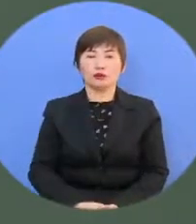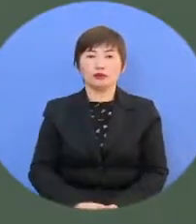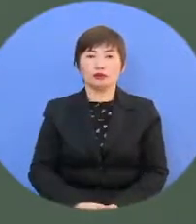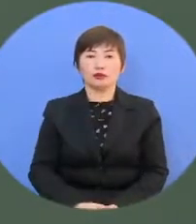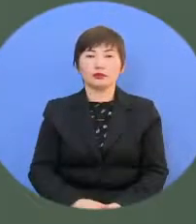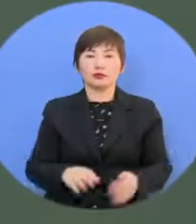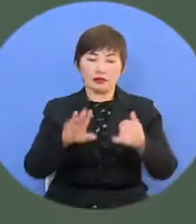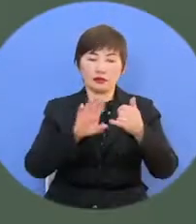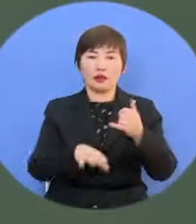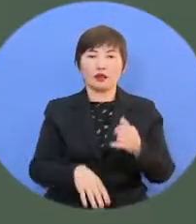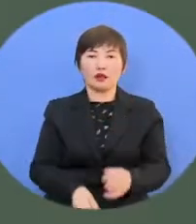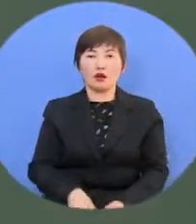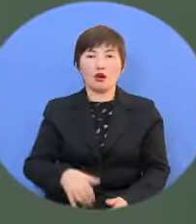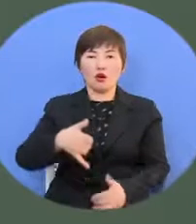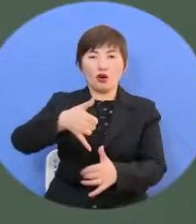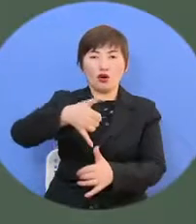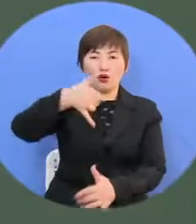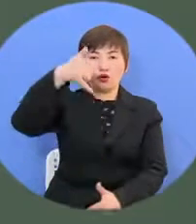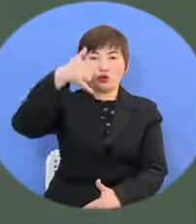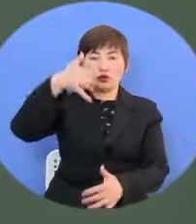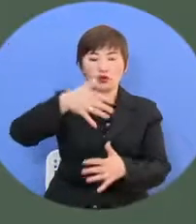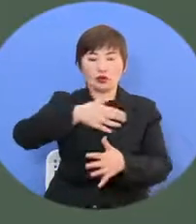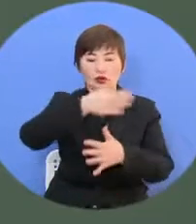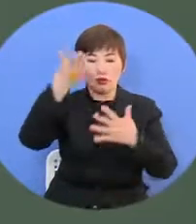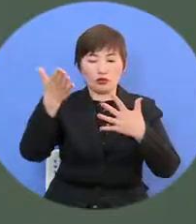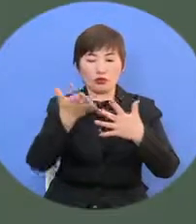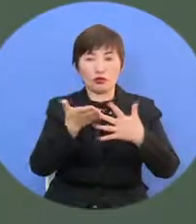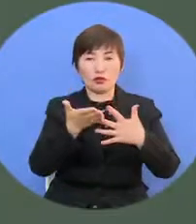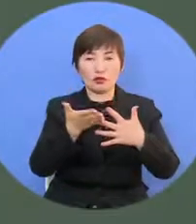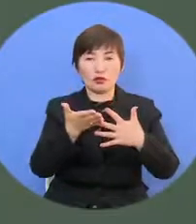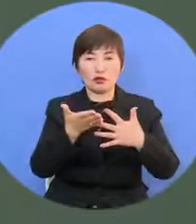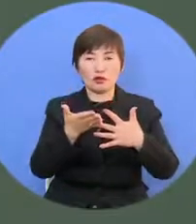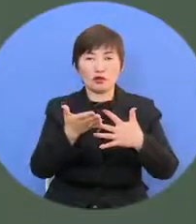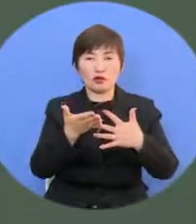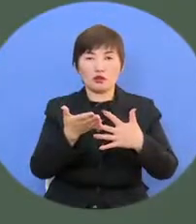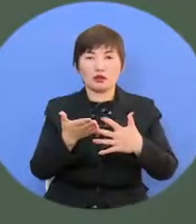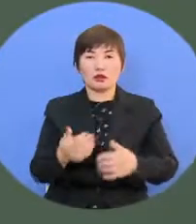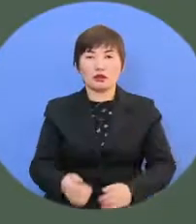За дараа нь охтын биеийн өндрийн хувьд арифметик дунджийг тооцоолох юм бол